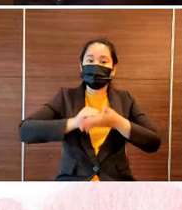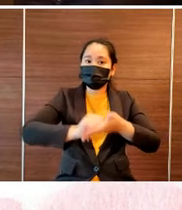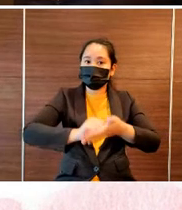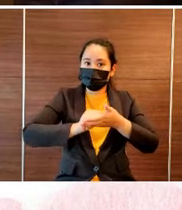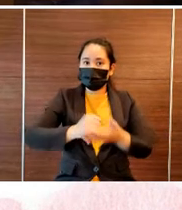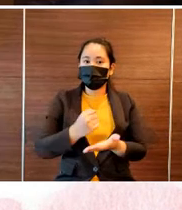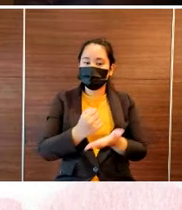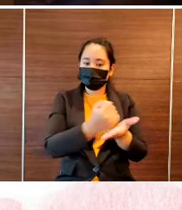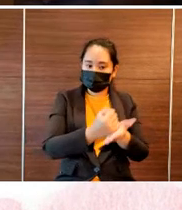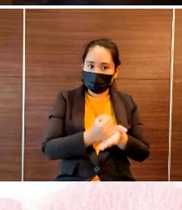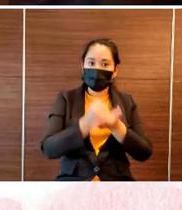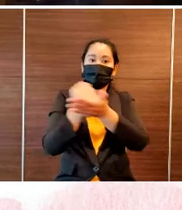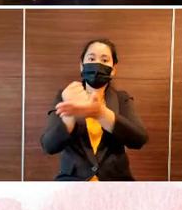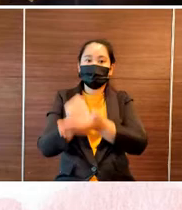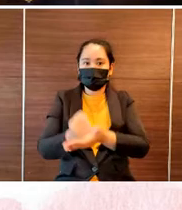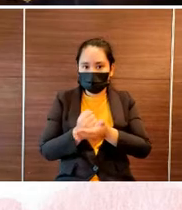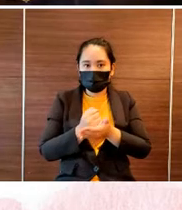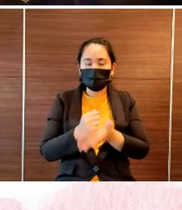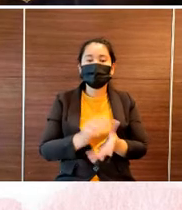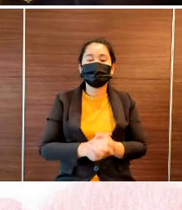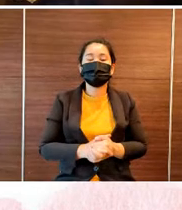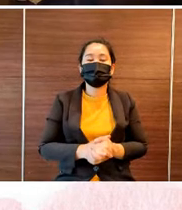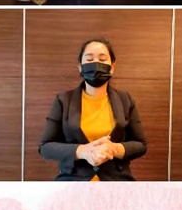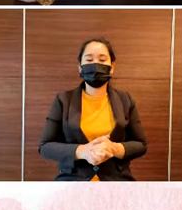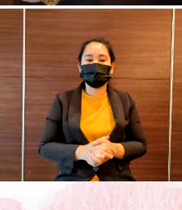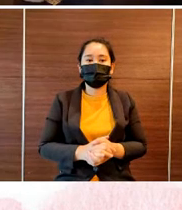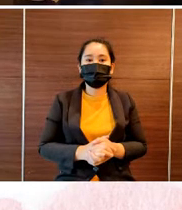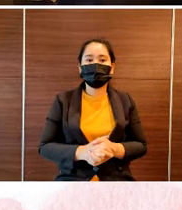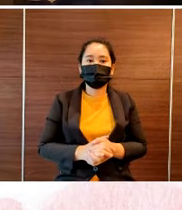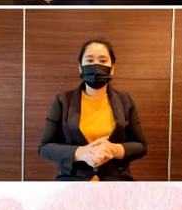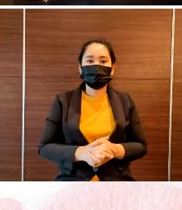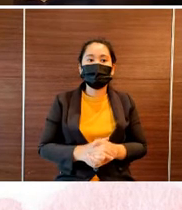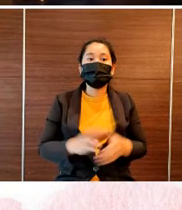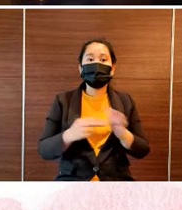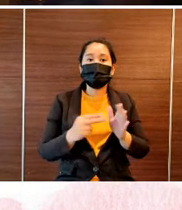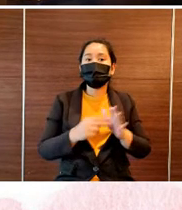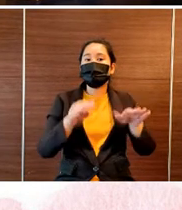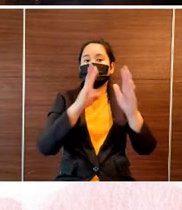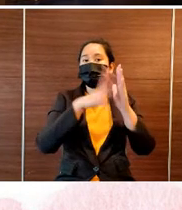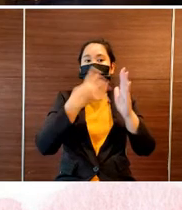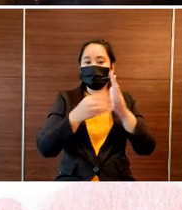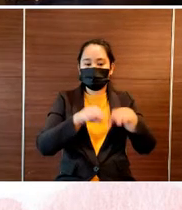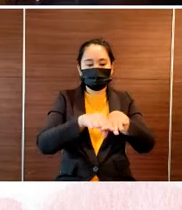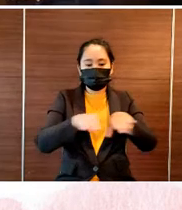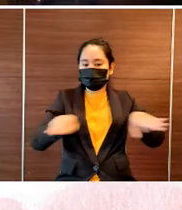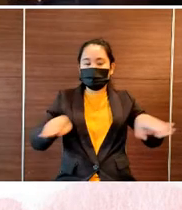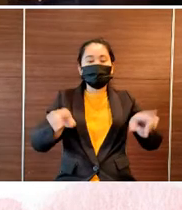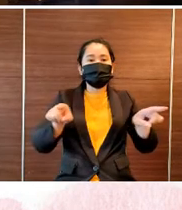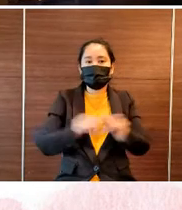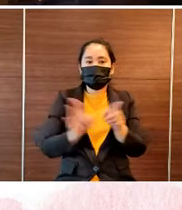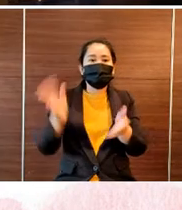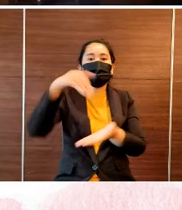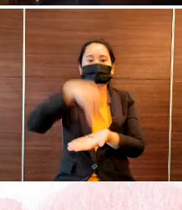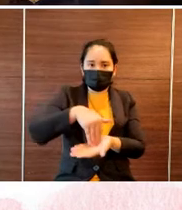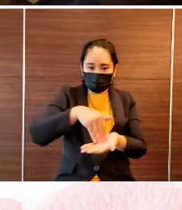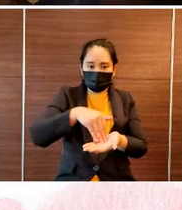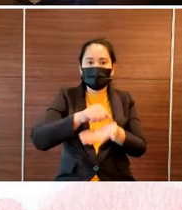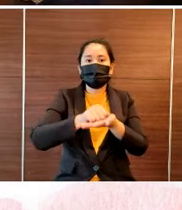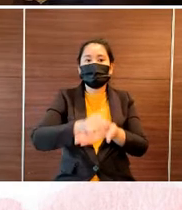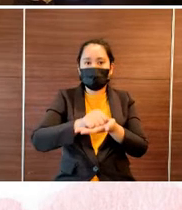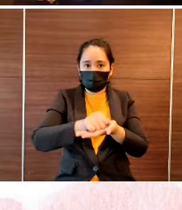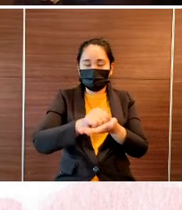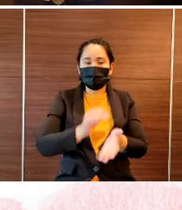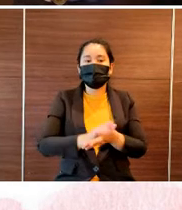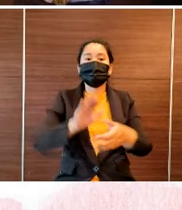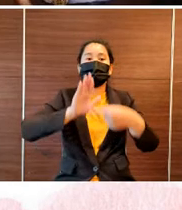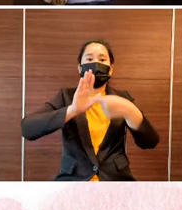ครับนะบริการเหล่านี้ควรจะอยู่ภายใต้ชายคาเดียวกันนะครับ one stop service นะครับนะแล้วก็อย่างที่คุณเจนเ